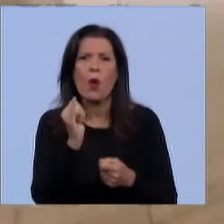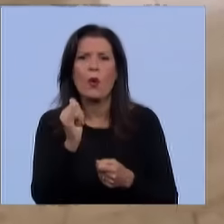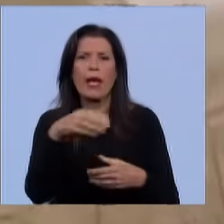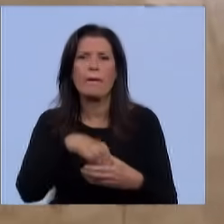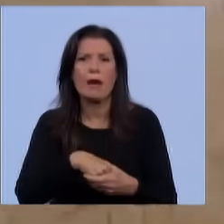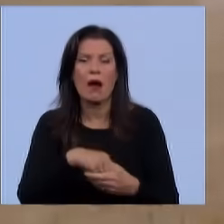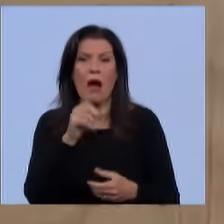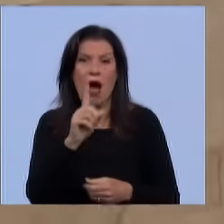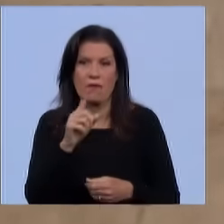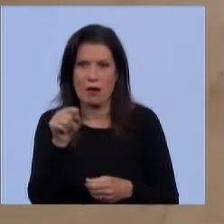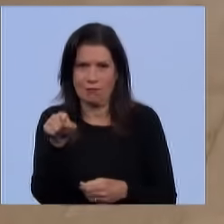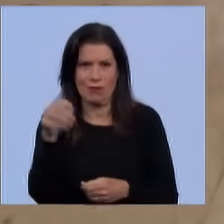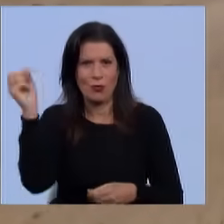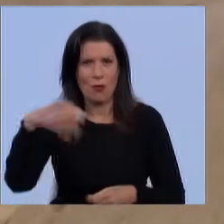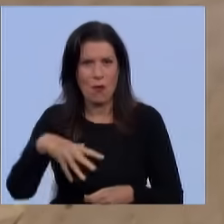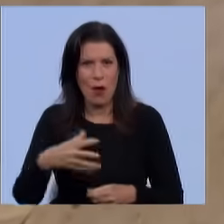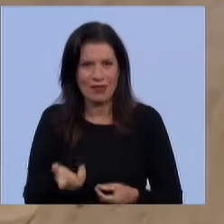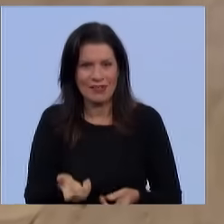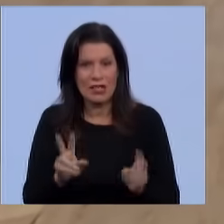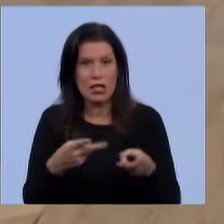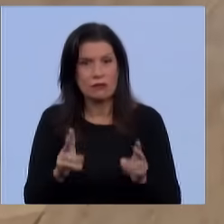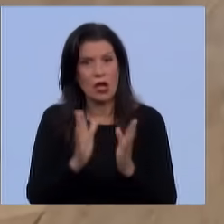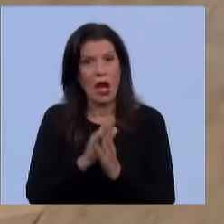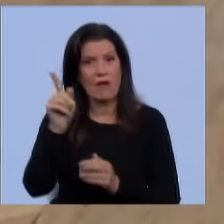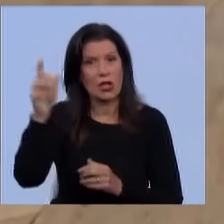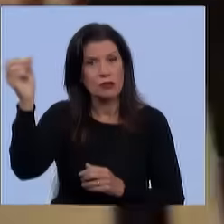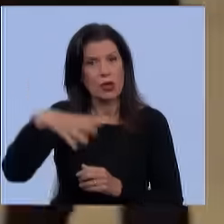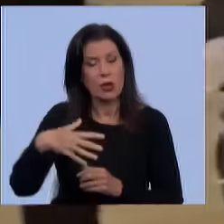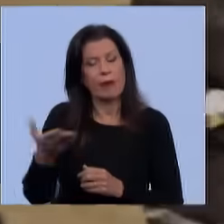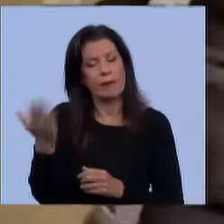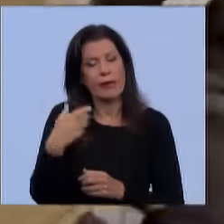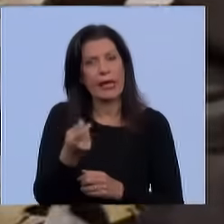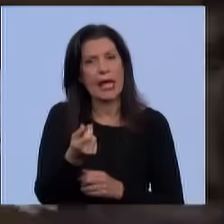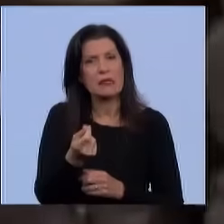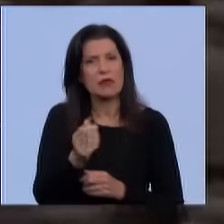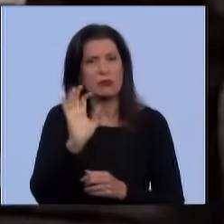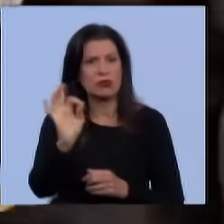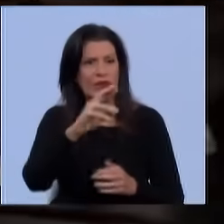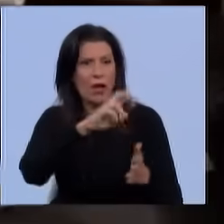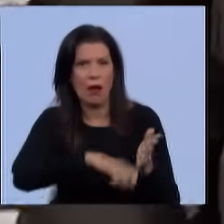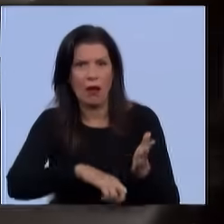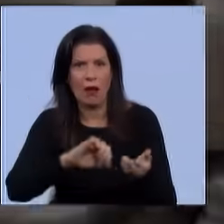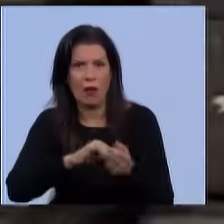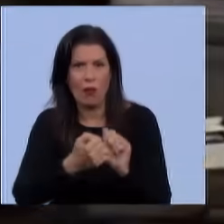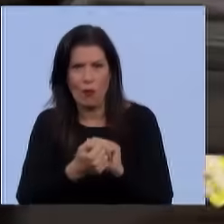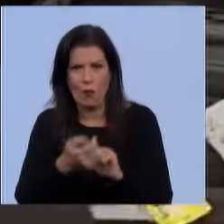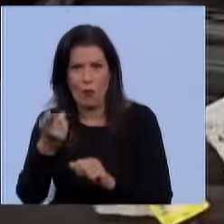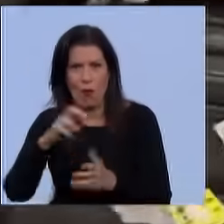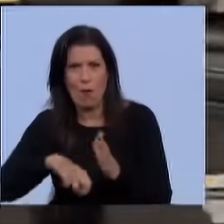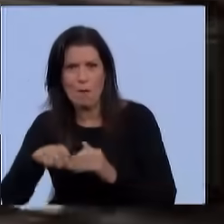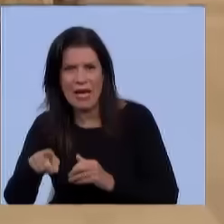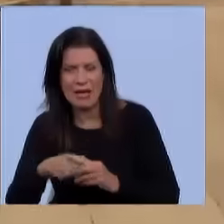בתרומות, אי אפשר לבקש מהתורמים גם לשים מזומן רק בשביל מע"מ או מכס. לכן עם תחילת המלחמה, כשמבול הסחורות